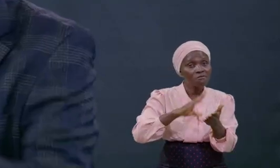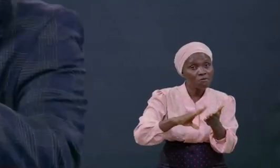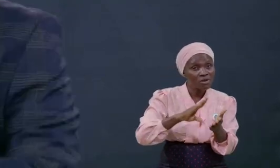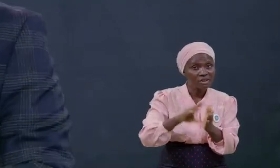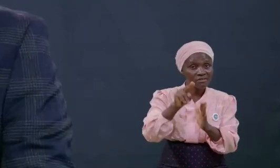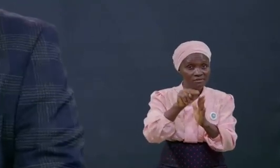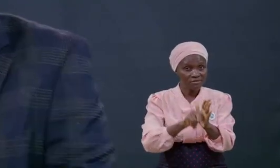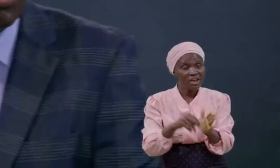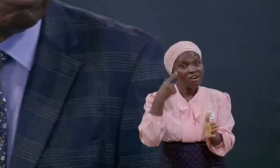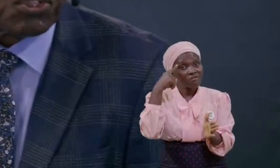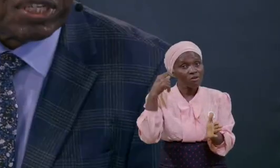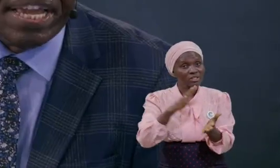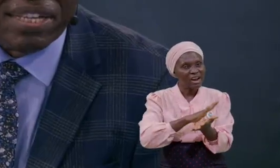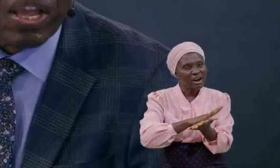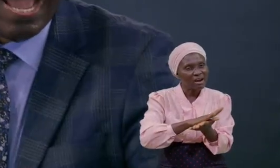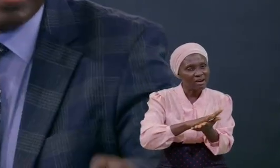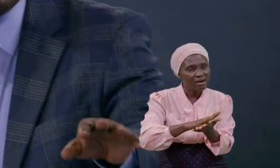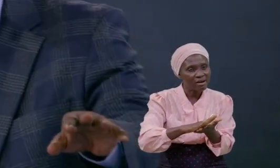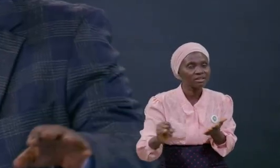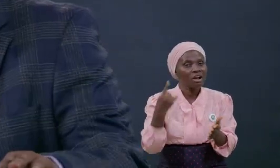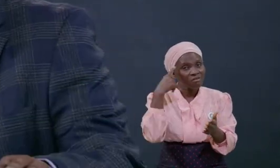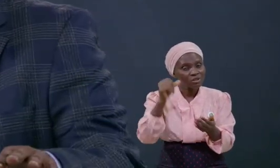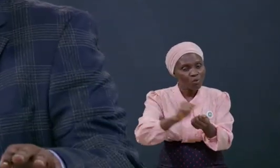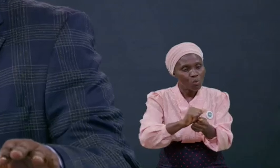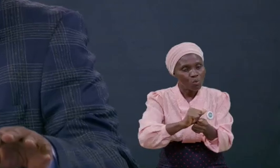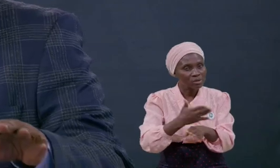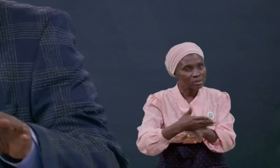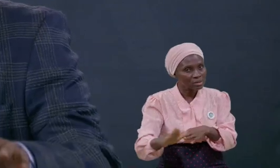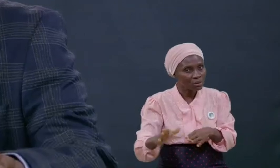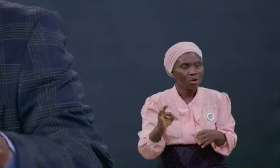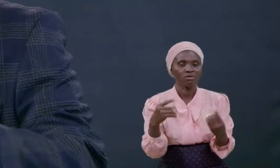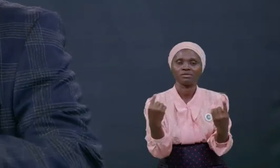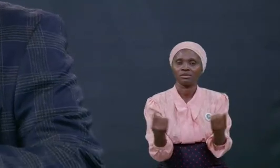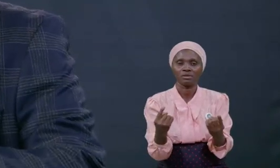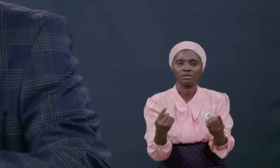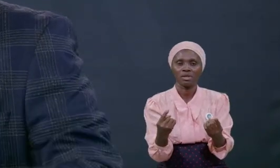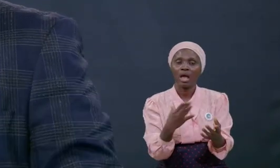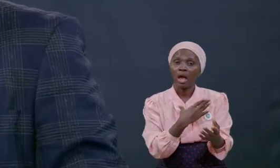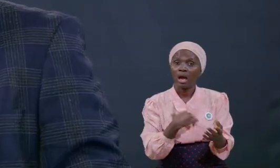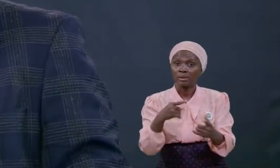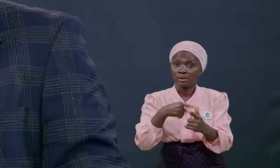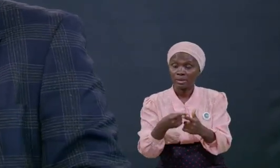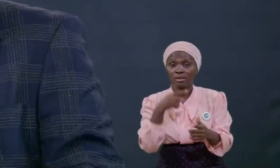pour la purification de vos péchés. Et on dit, et vous recevrez le don,